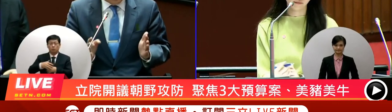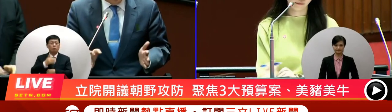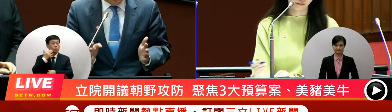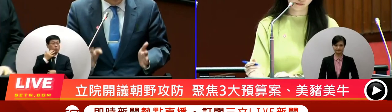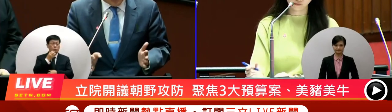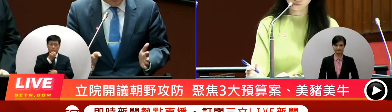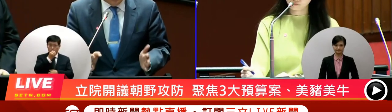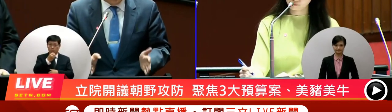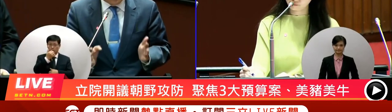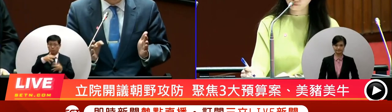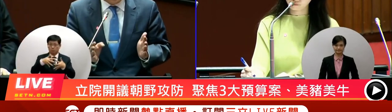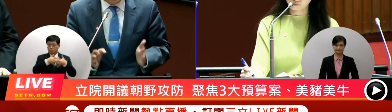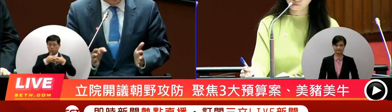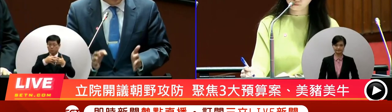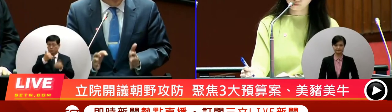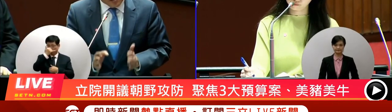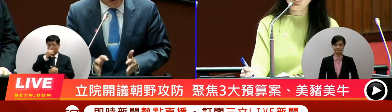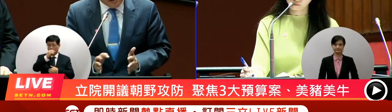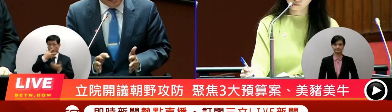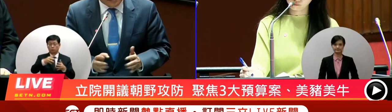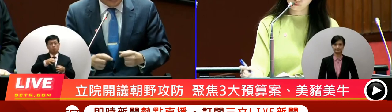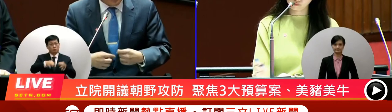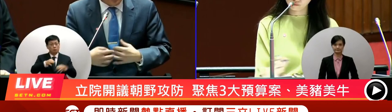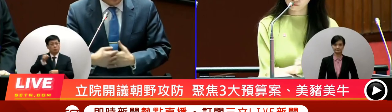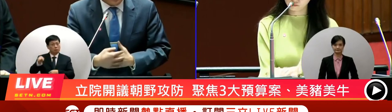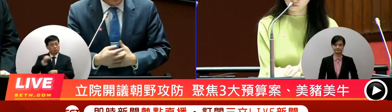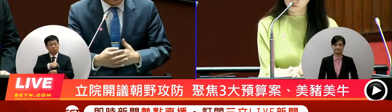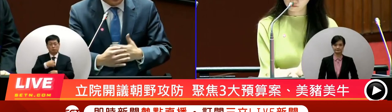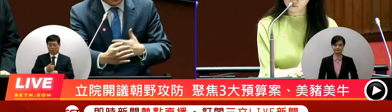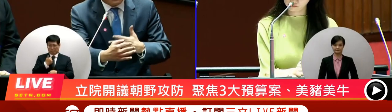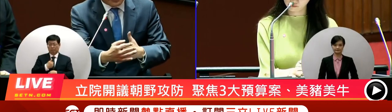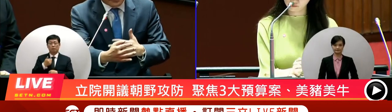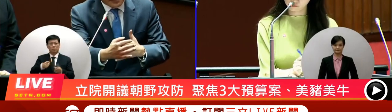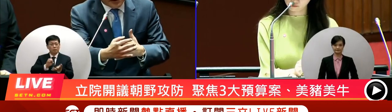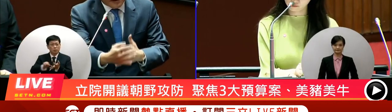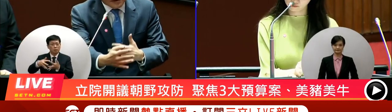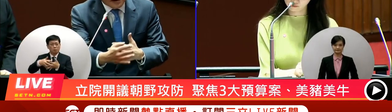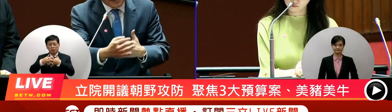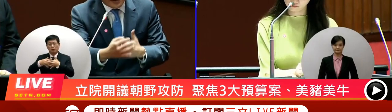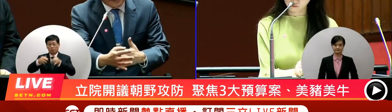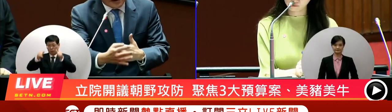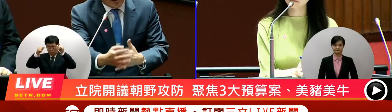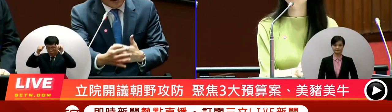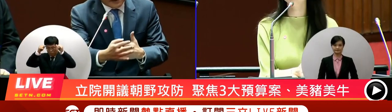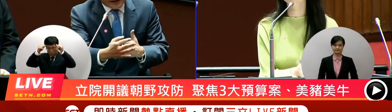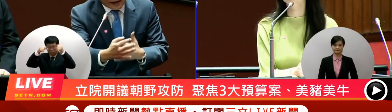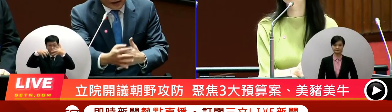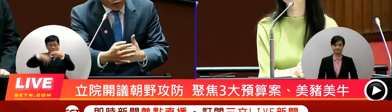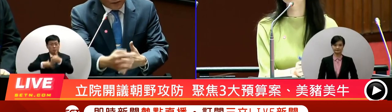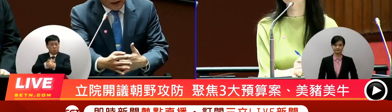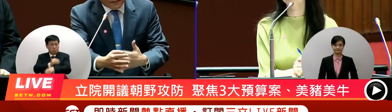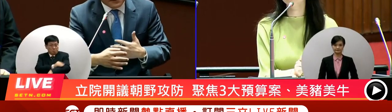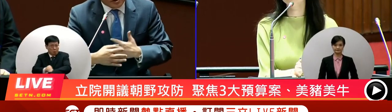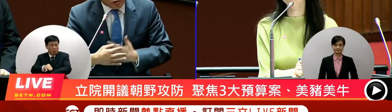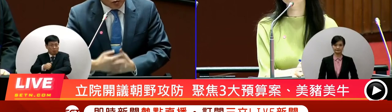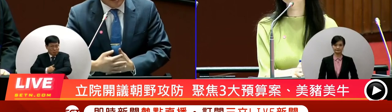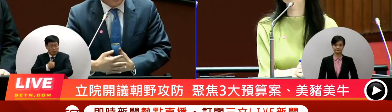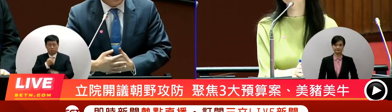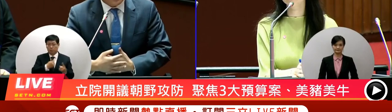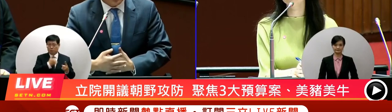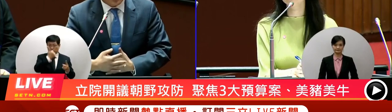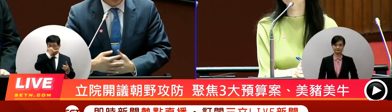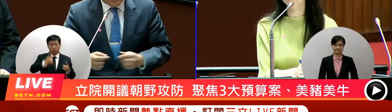美国牛的大概是10000公吨，所以事实上国人饮用的美国牛的含的莱克多巴胺比猪